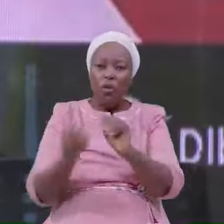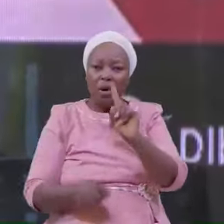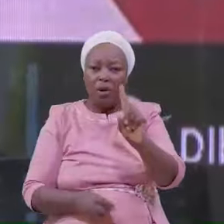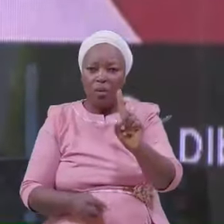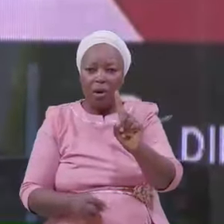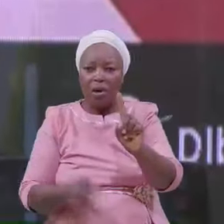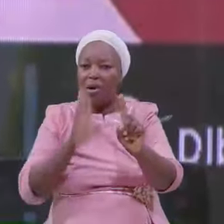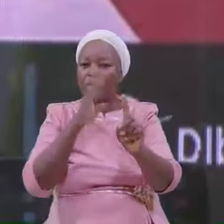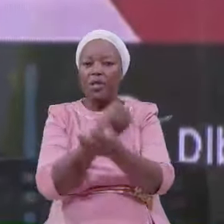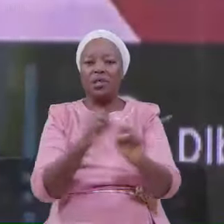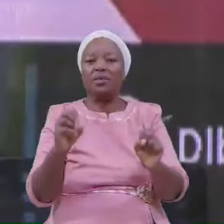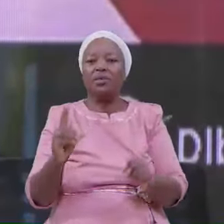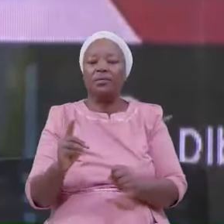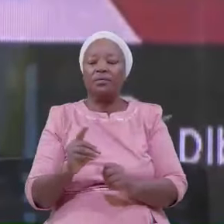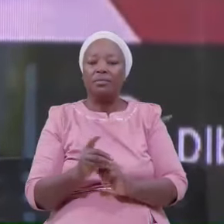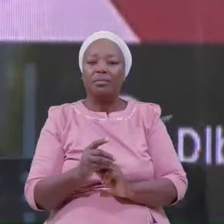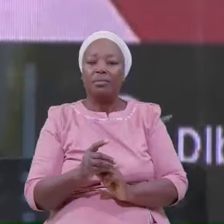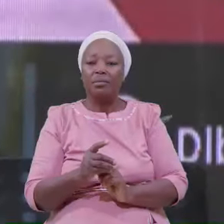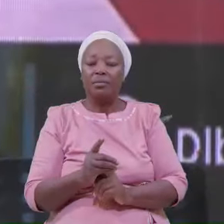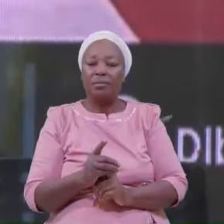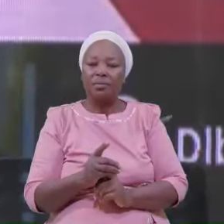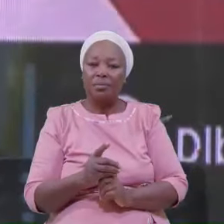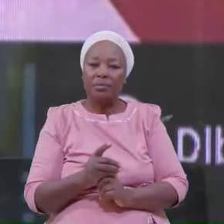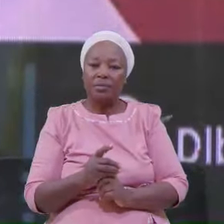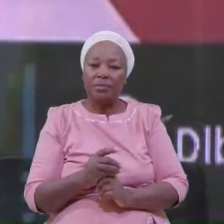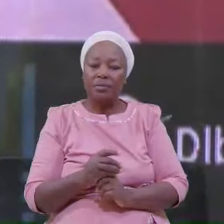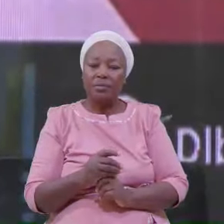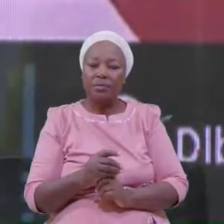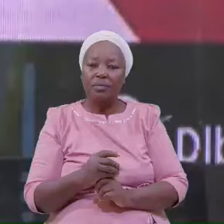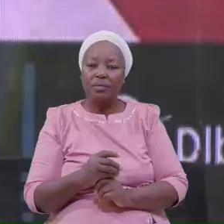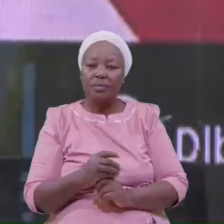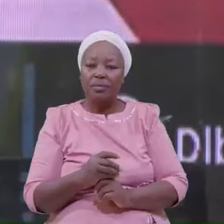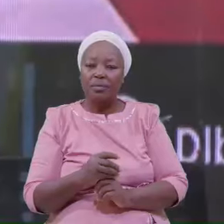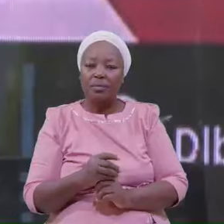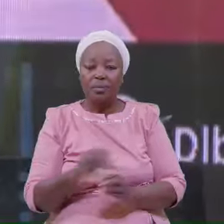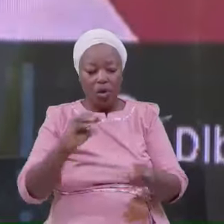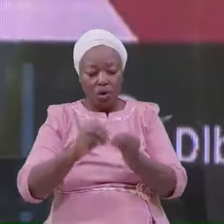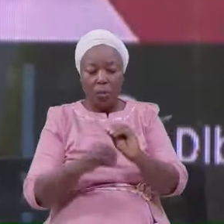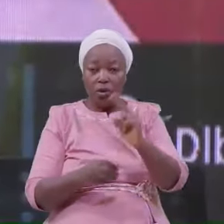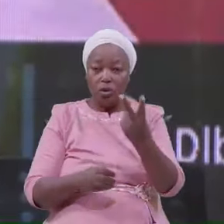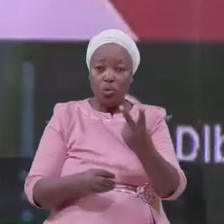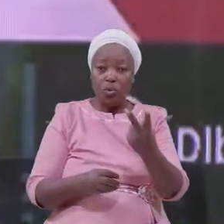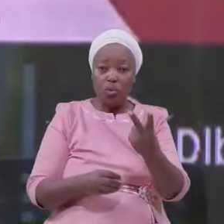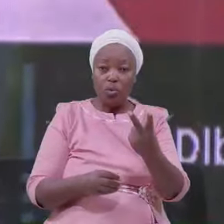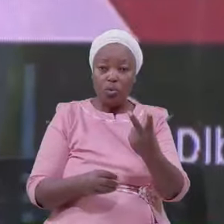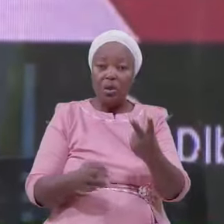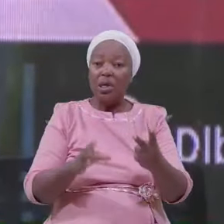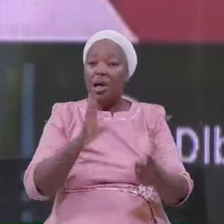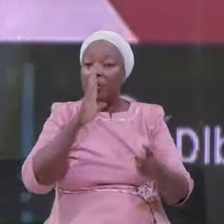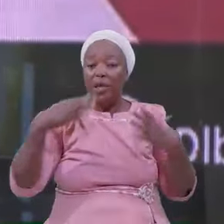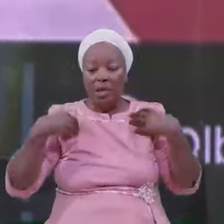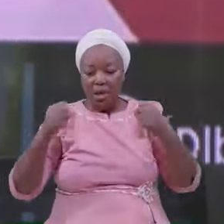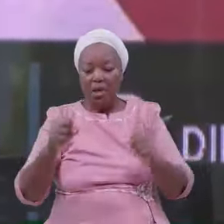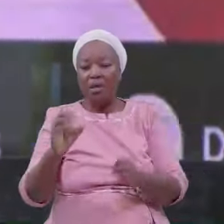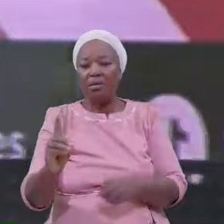saved. Ang lahat ng titingin sa Kanya sa buong mundo ay maliligtas. Number two, pangalawa, be healed.